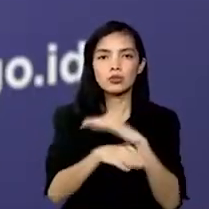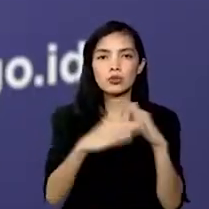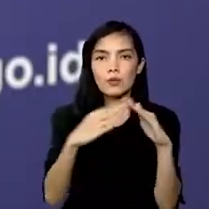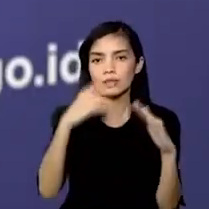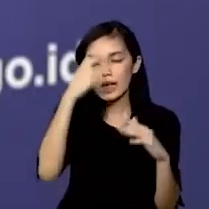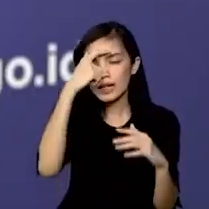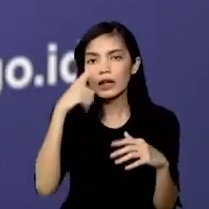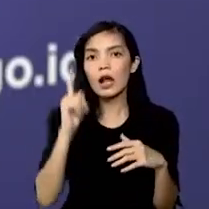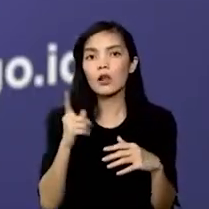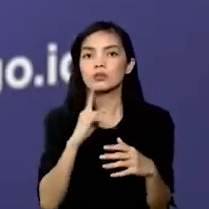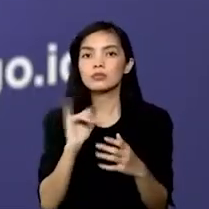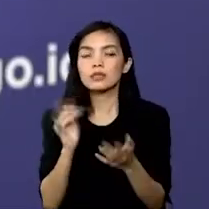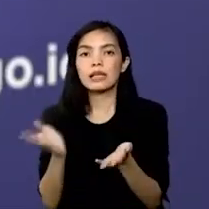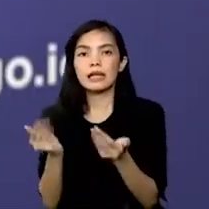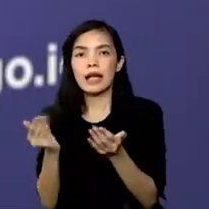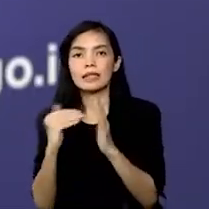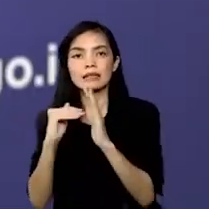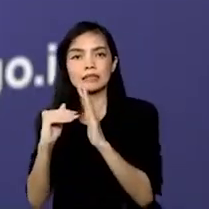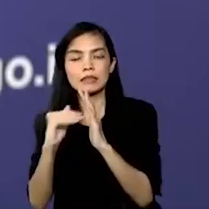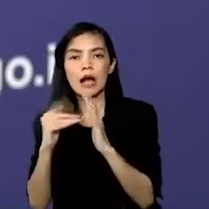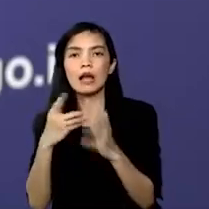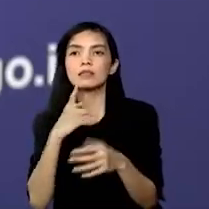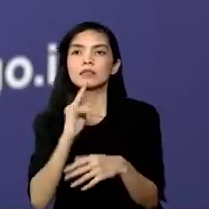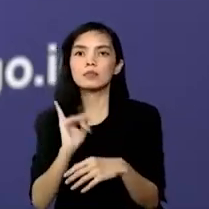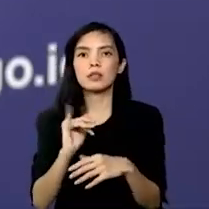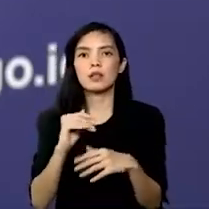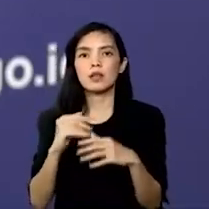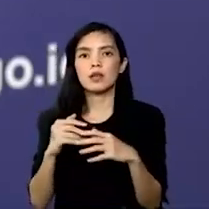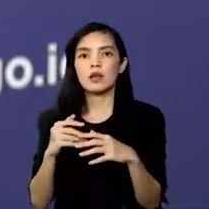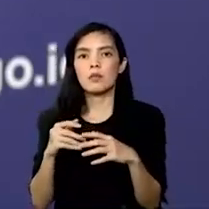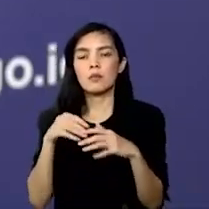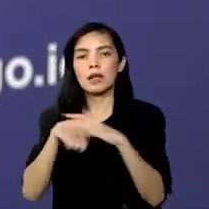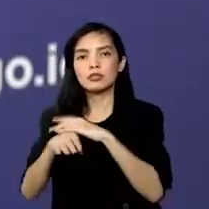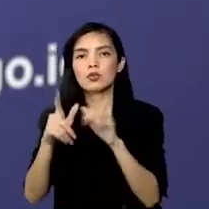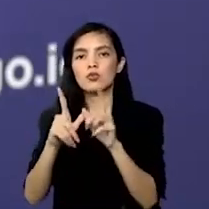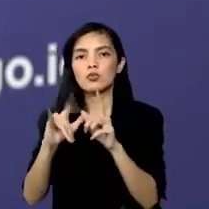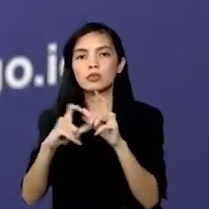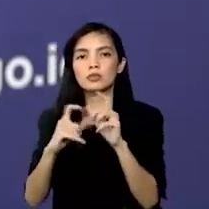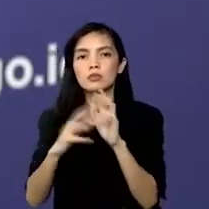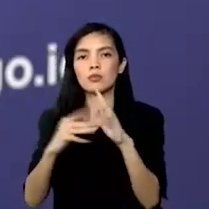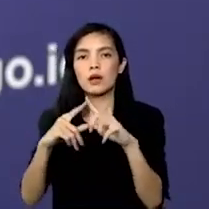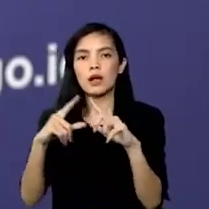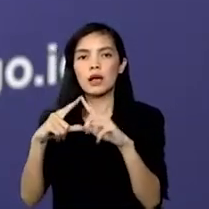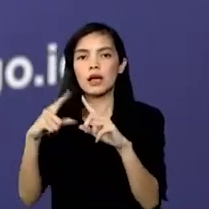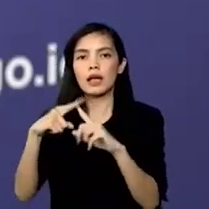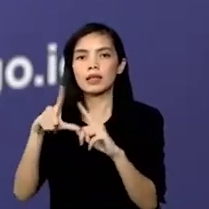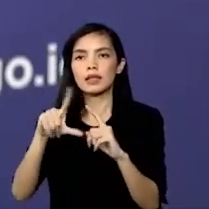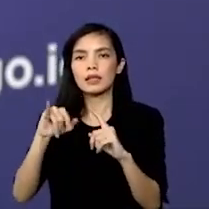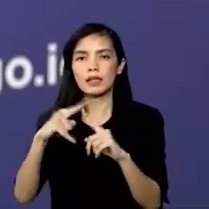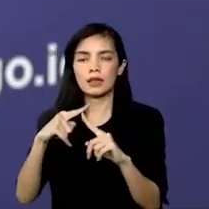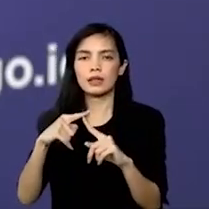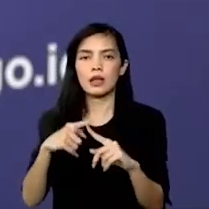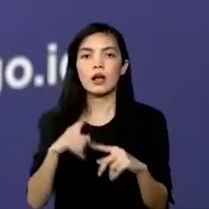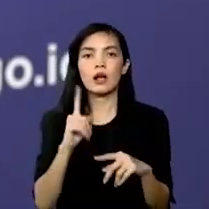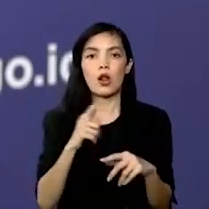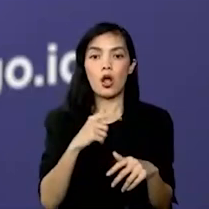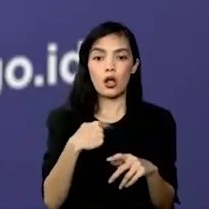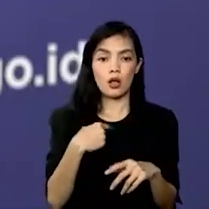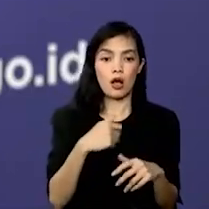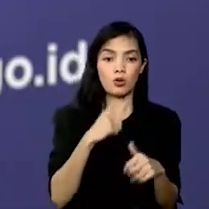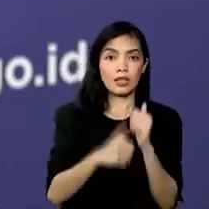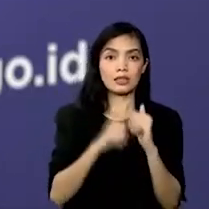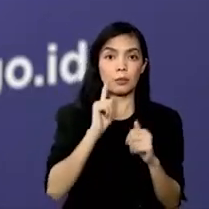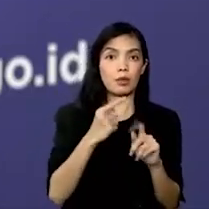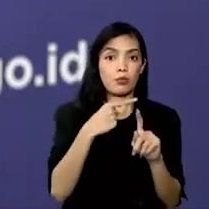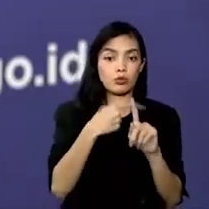kalau misalkan saya positif pas PCR itu ternyata negatif Rofiq putus apalagi ceritanya kalau BCR negatif